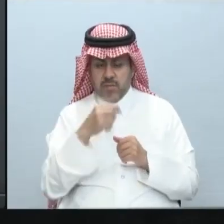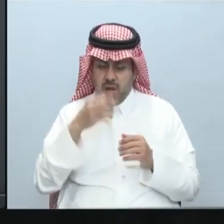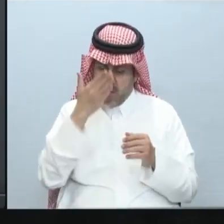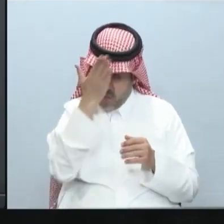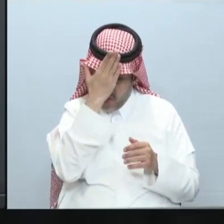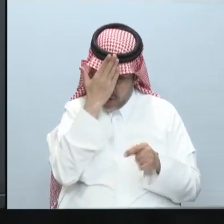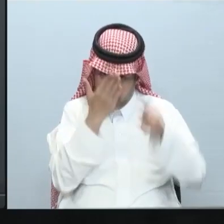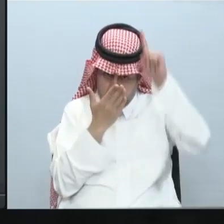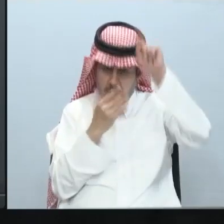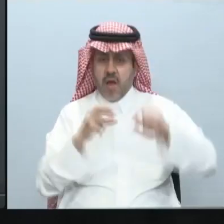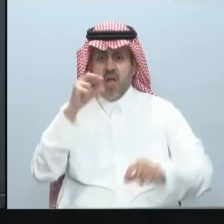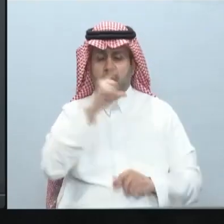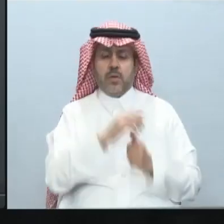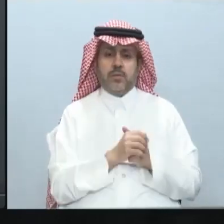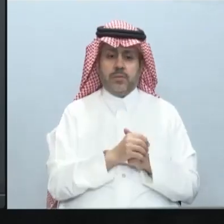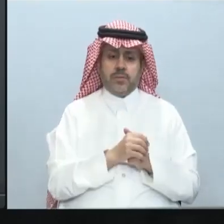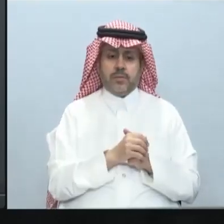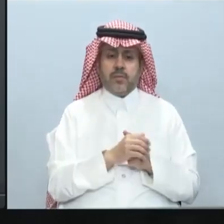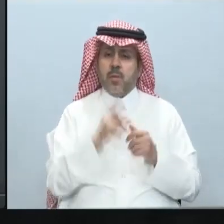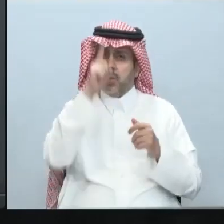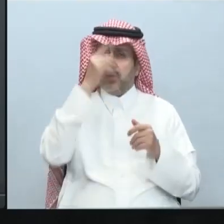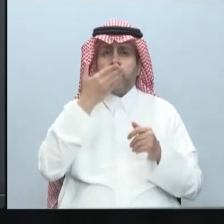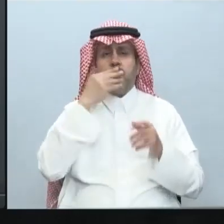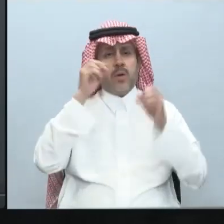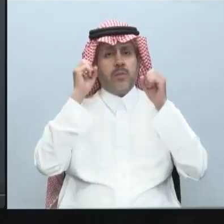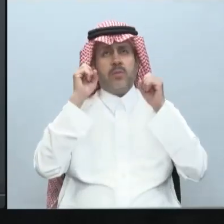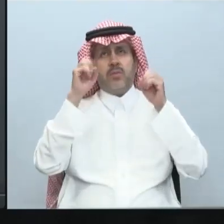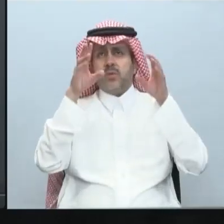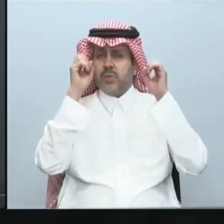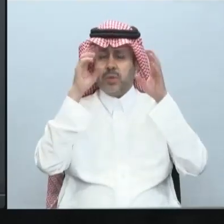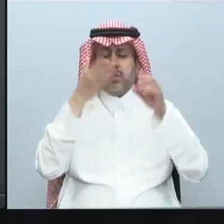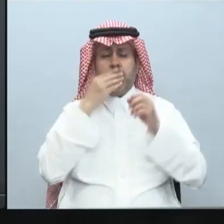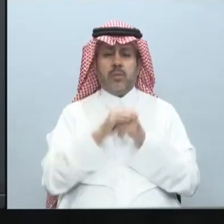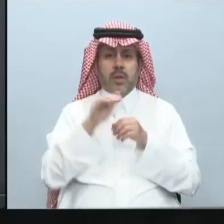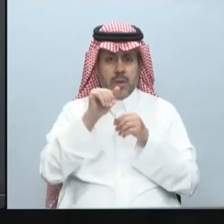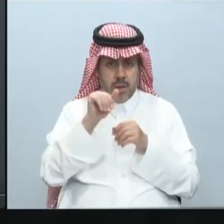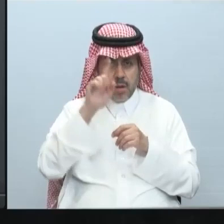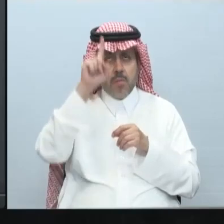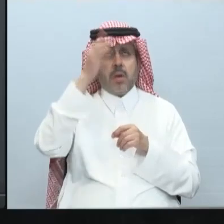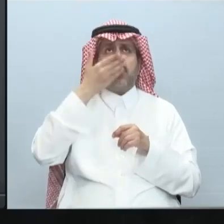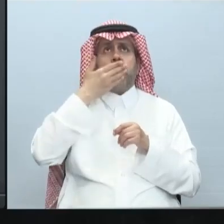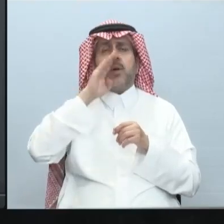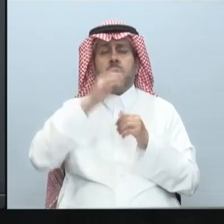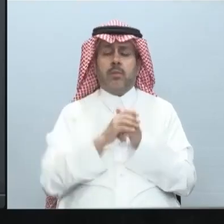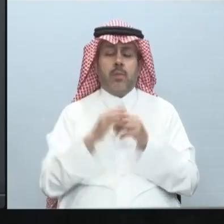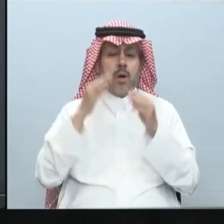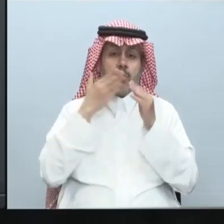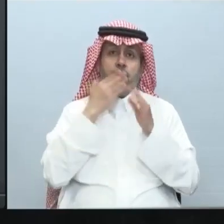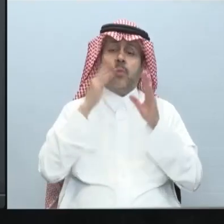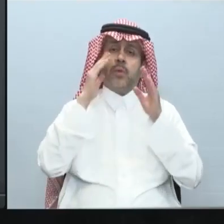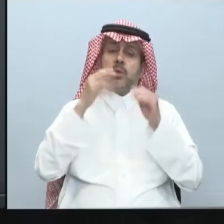لله سبحانه وتعالى بعد ما اثنيت على الله اذا رفعت من الركوع ربنا ولك الحمد حمدا